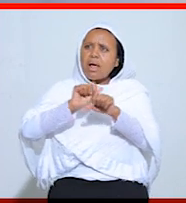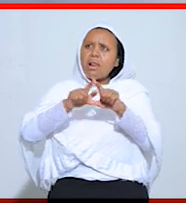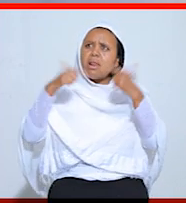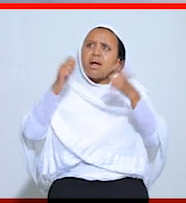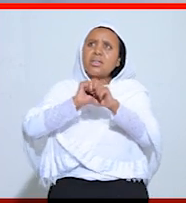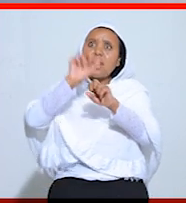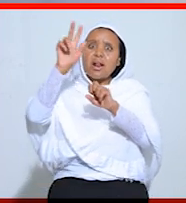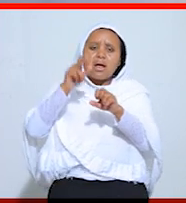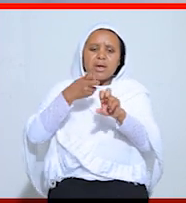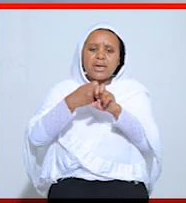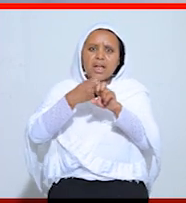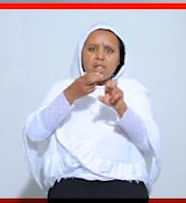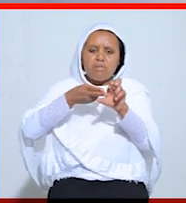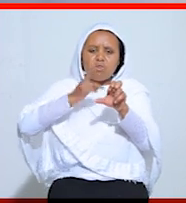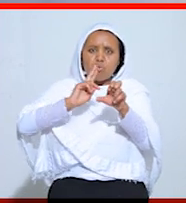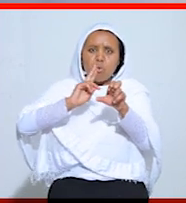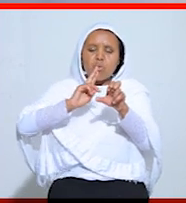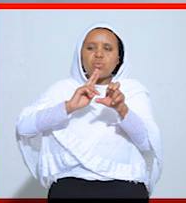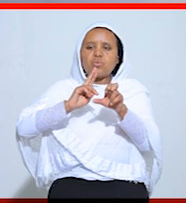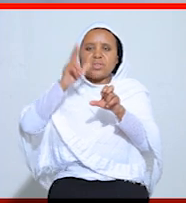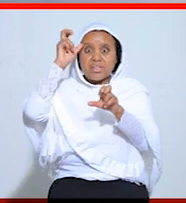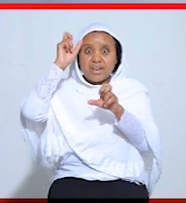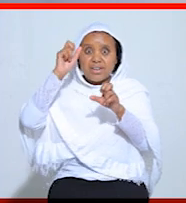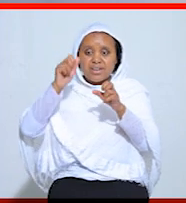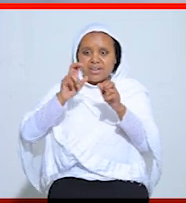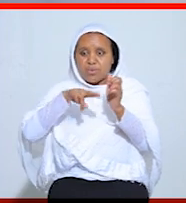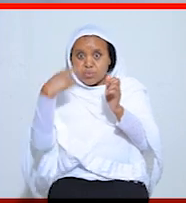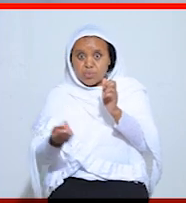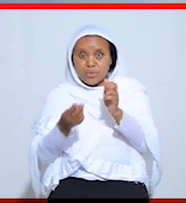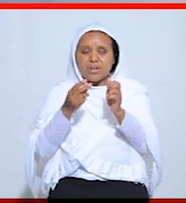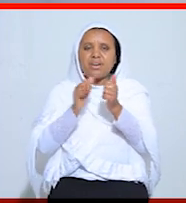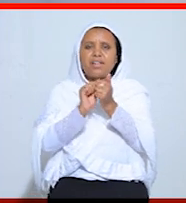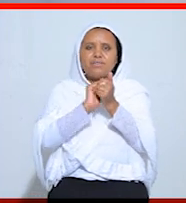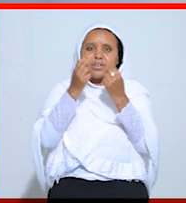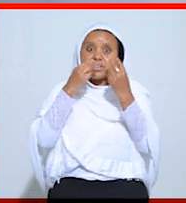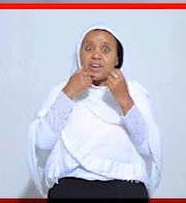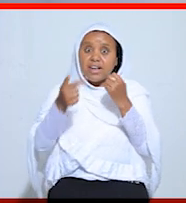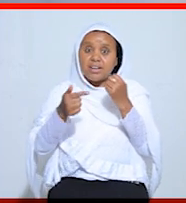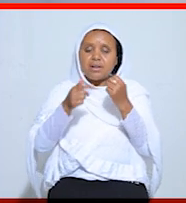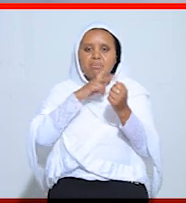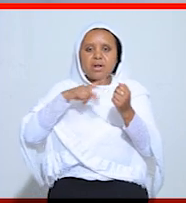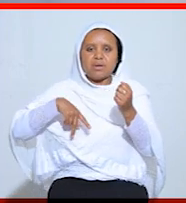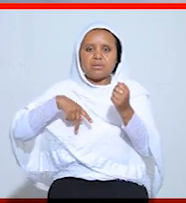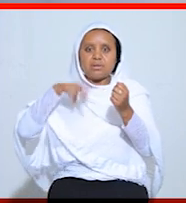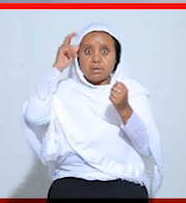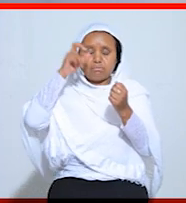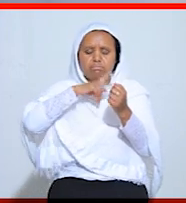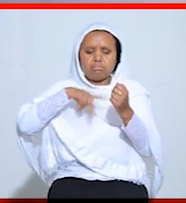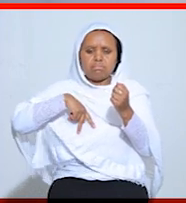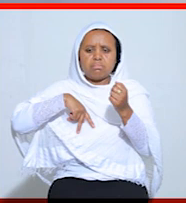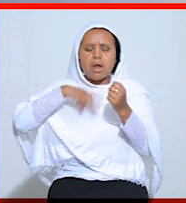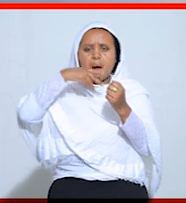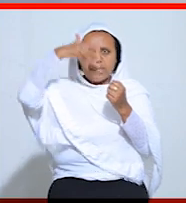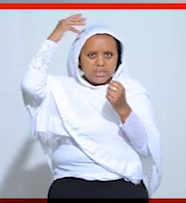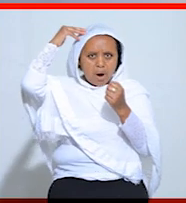ከታላቅ ተራራ ላይ ድንጋይ ተፈንቅሎ ወርዶ ሰይጣንን እንዳጠፋ ሲናገር ደሞ ሰይጣን በነገስታቱ ይያደረ